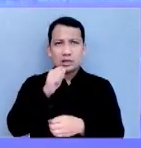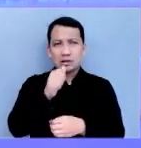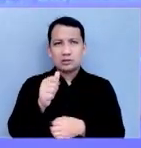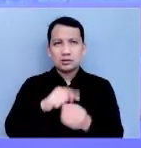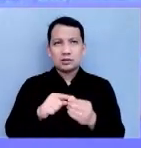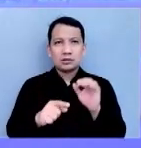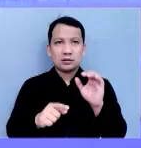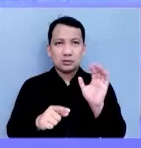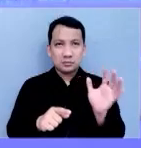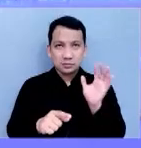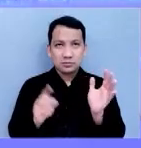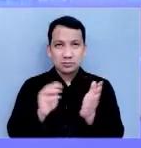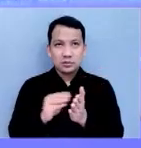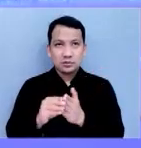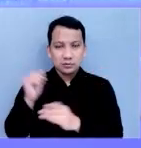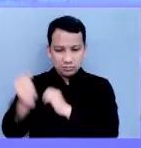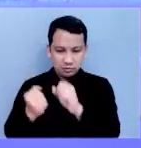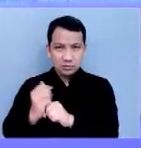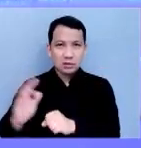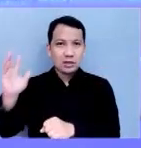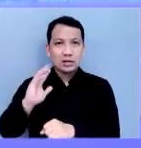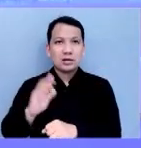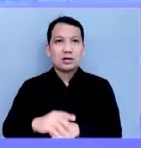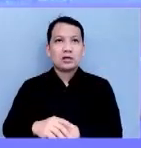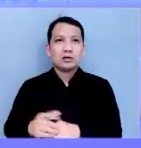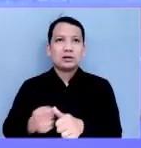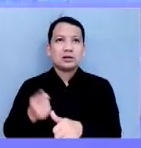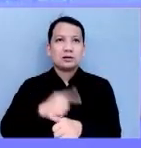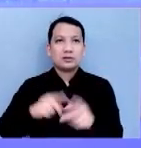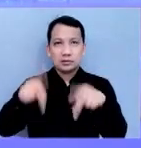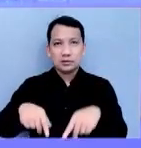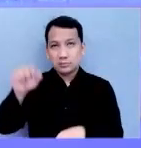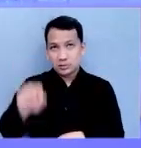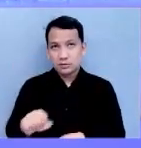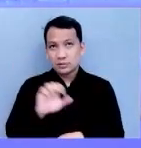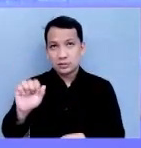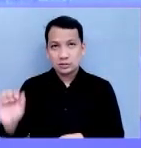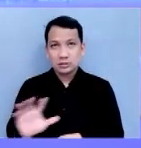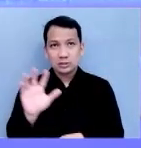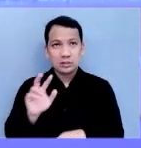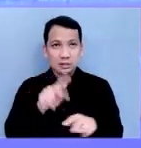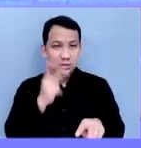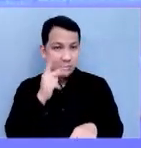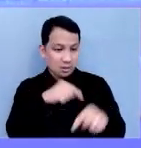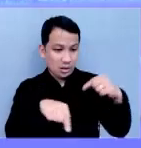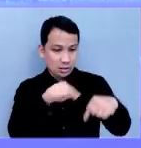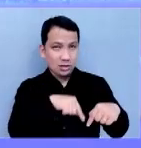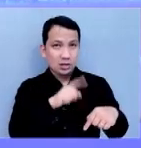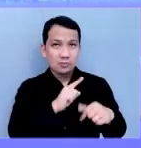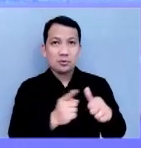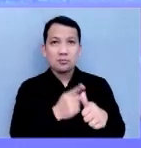50 million years ago. Ang mga sinaunang tao sa Southeast Asia, ang ating pong mga ninuno, ang